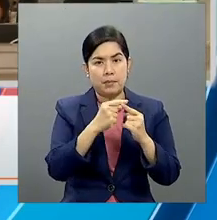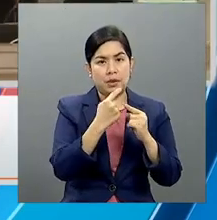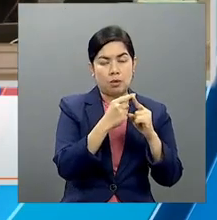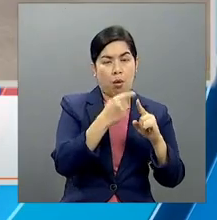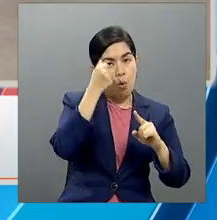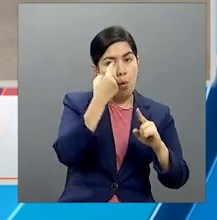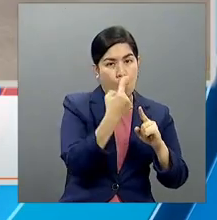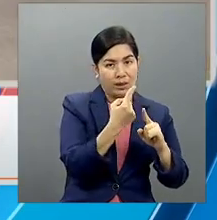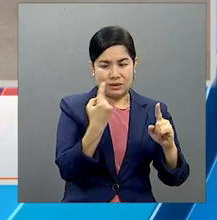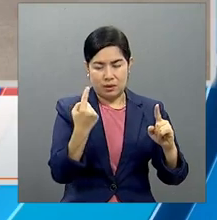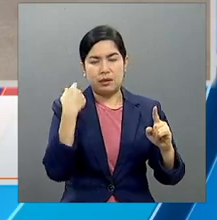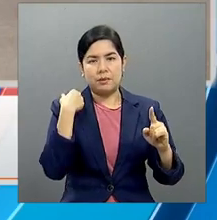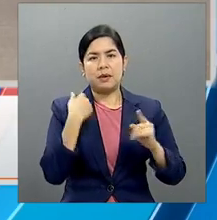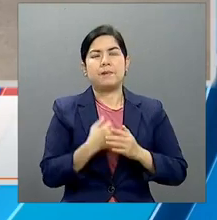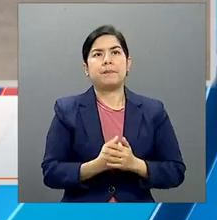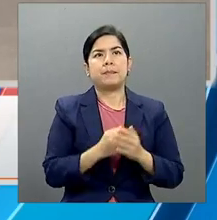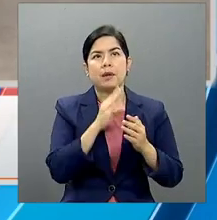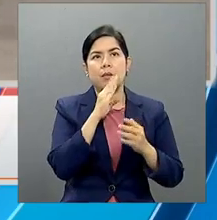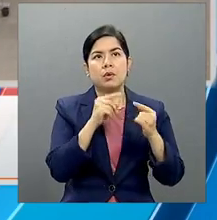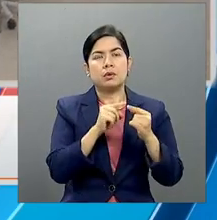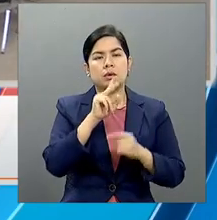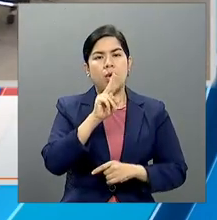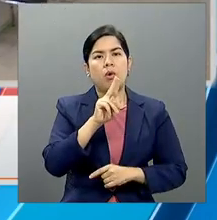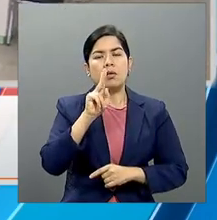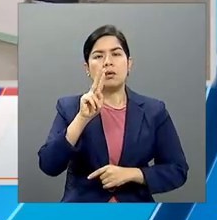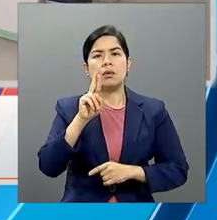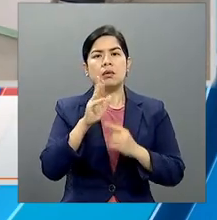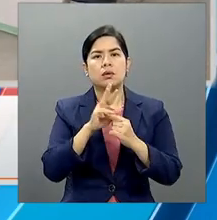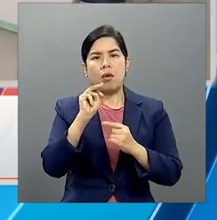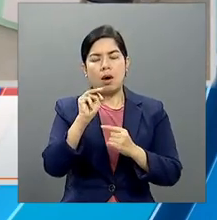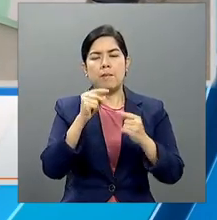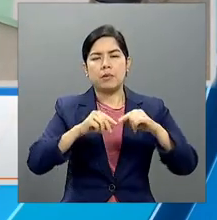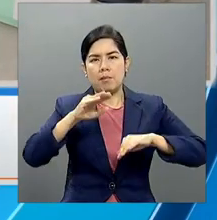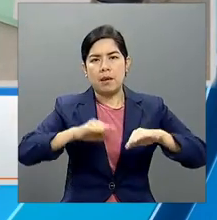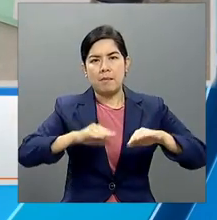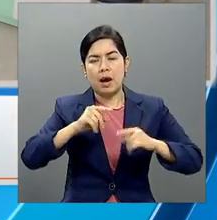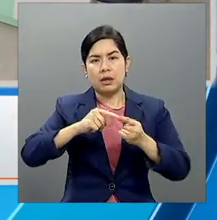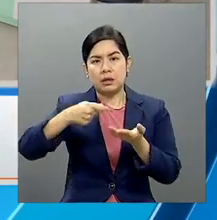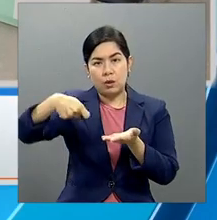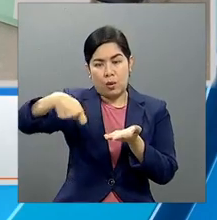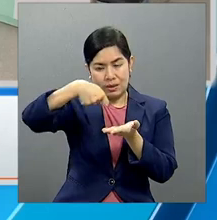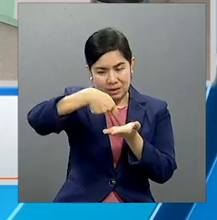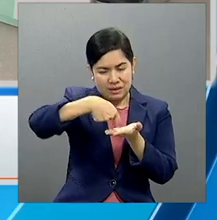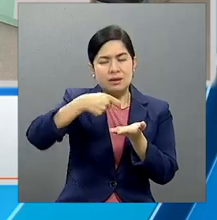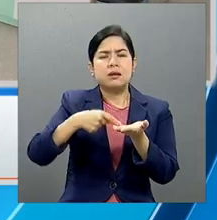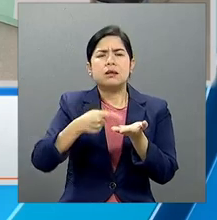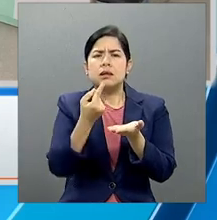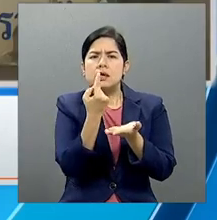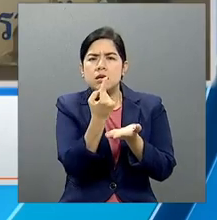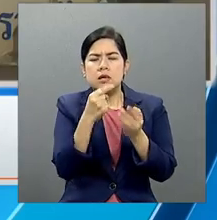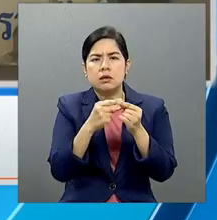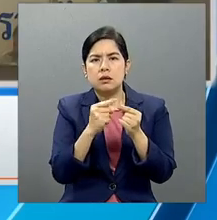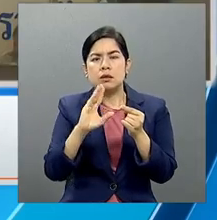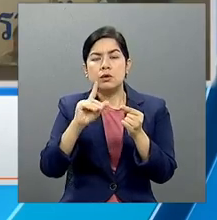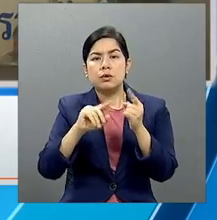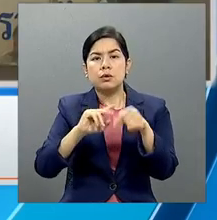มื่อสักครู่นี้ที่พี่ต๊อบบอกถ้าเกิดเทียบค่าเฉลี่ยก็คือประมาณสัก1ช้อนได้ ใช่ครับก็คือ 1ช้อนชา ขึ้นอยู่กับว่าถ้าเป็นเกลือแกงนะครับจะเป็